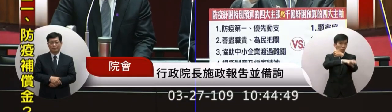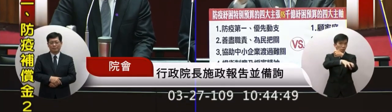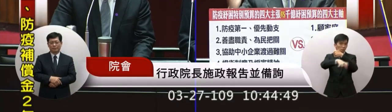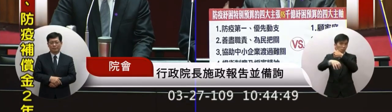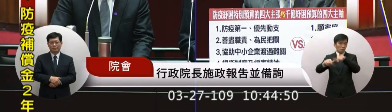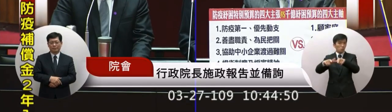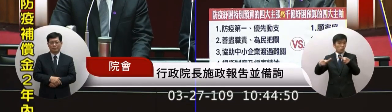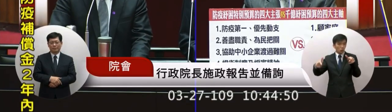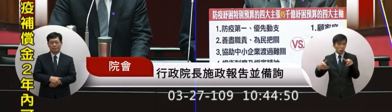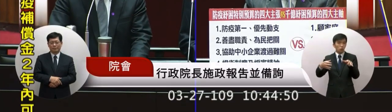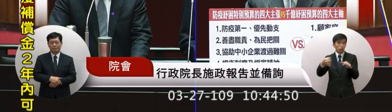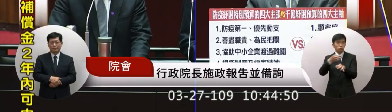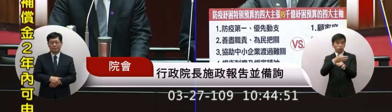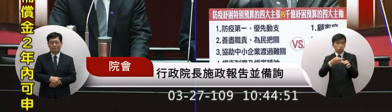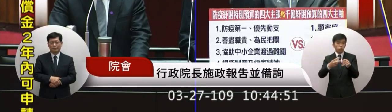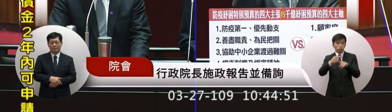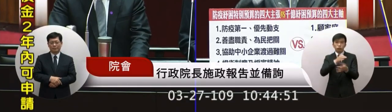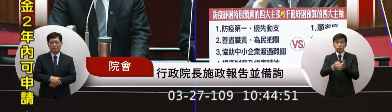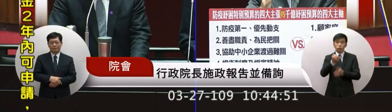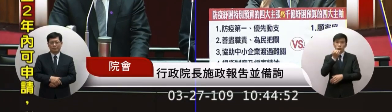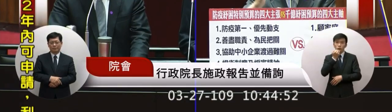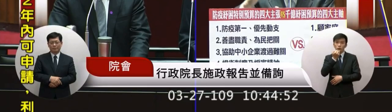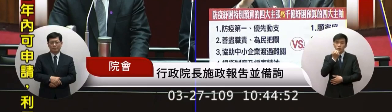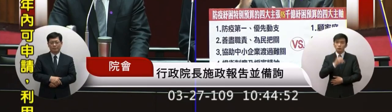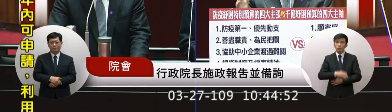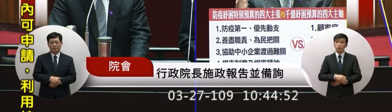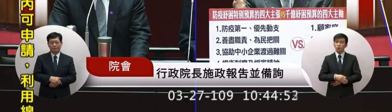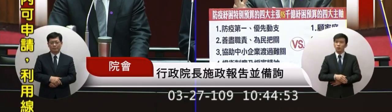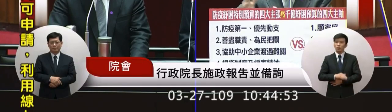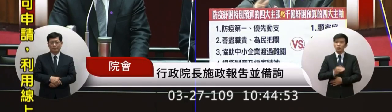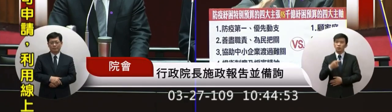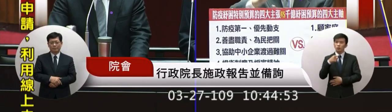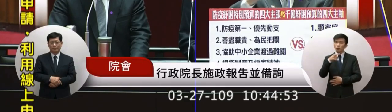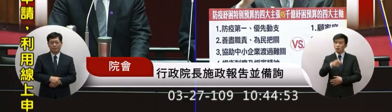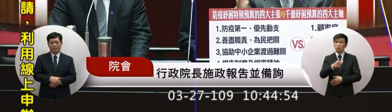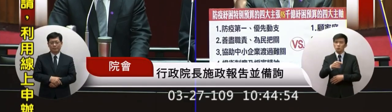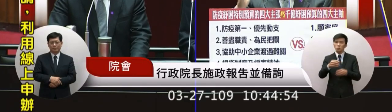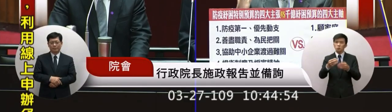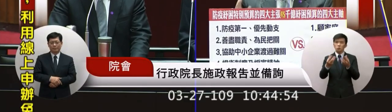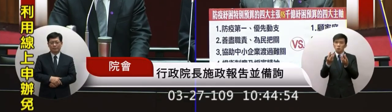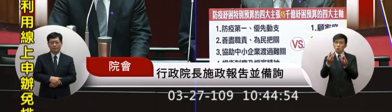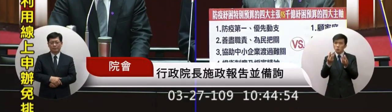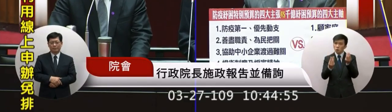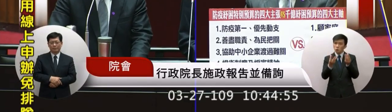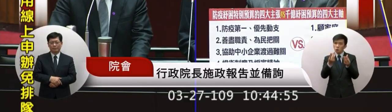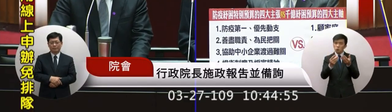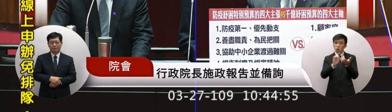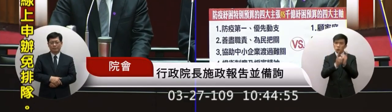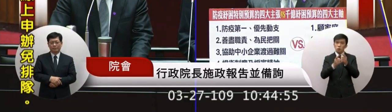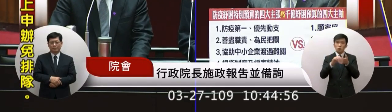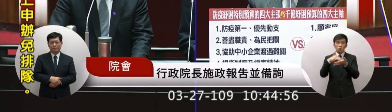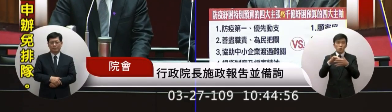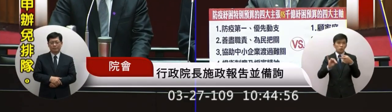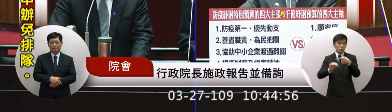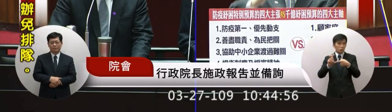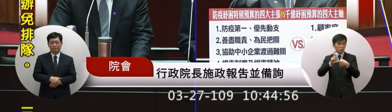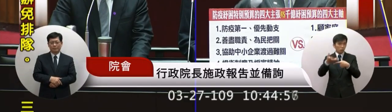会当留用一啦，伫留用的百分比会使超过20%去